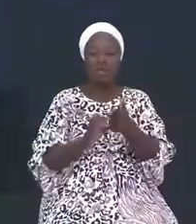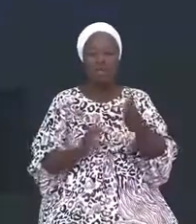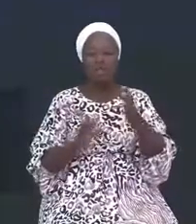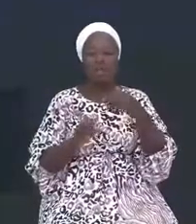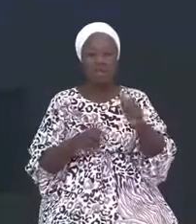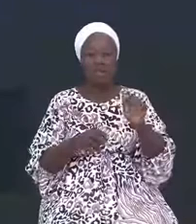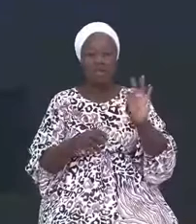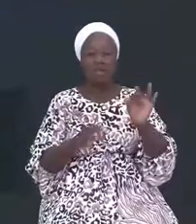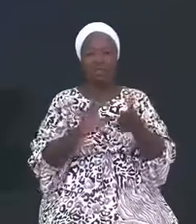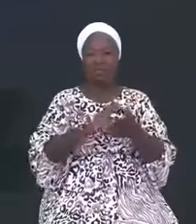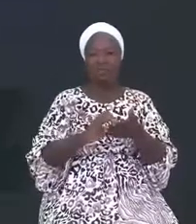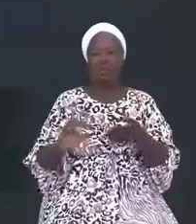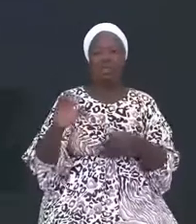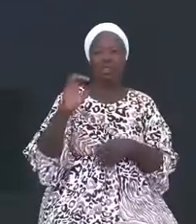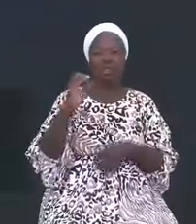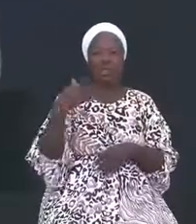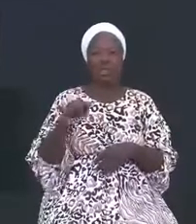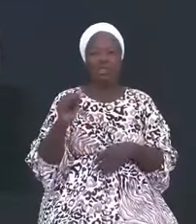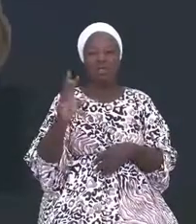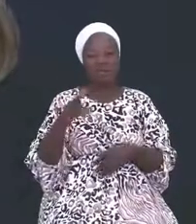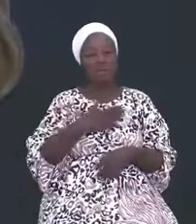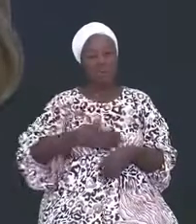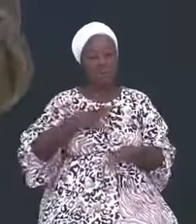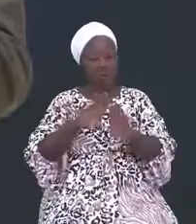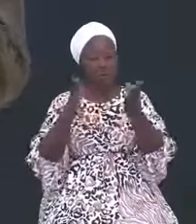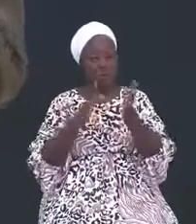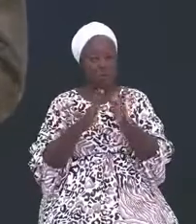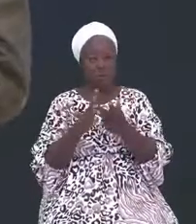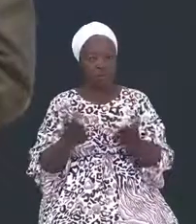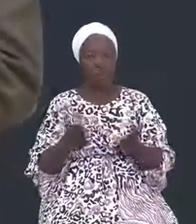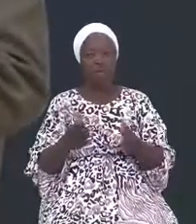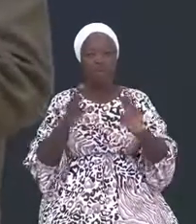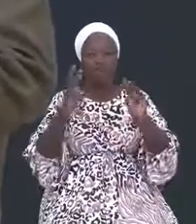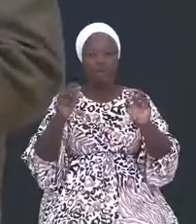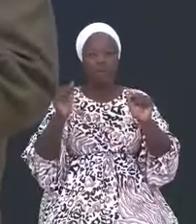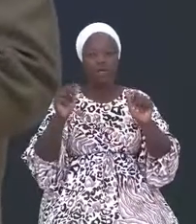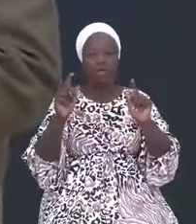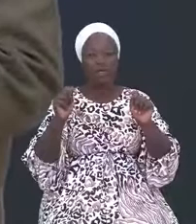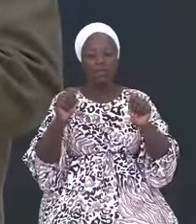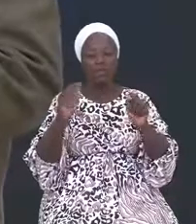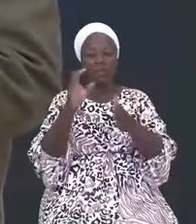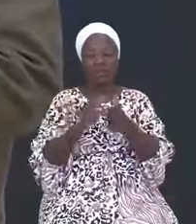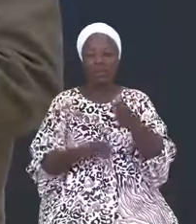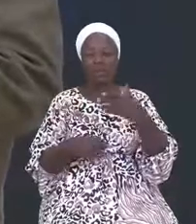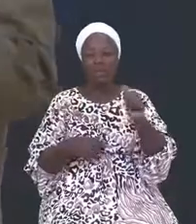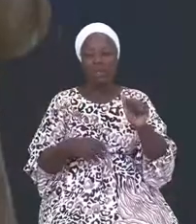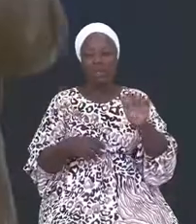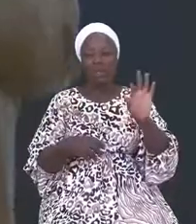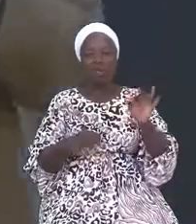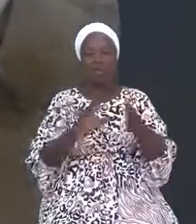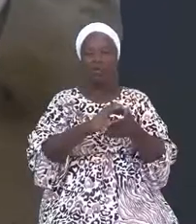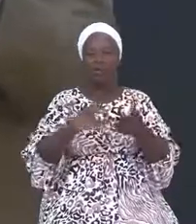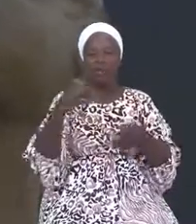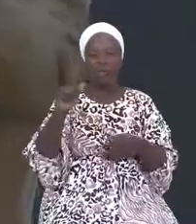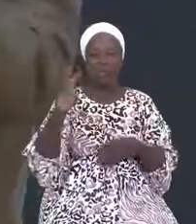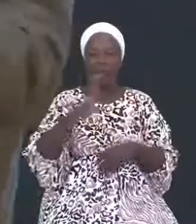je vous lis le verset 16 ouvrez vos bip s'il vous plaît Mathieu 19 verset 16